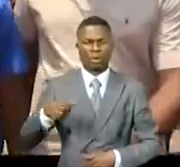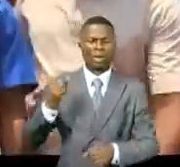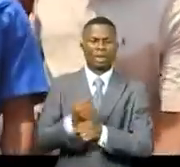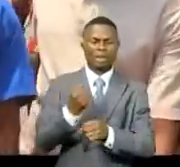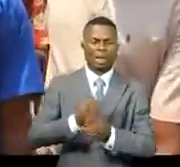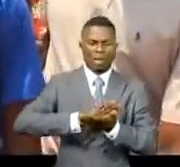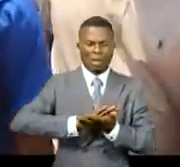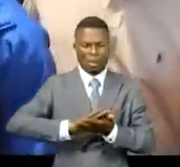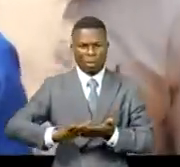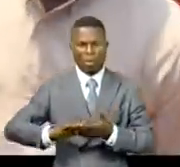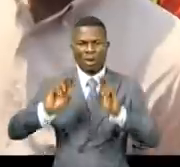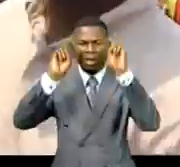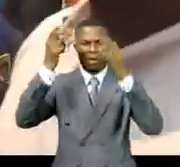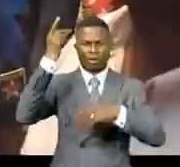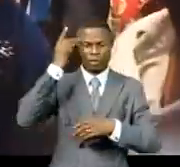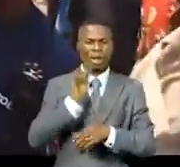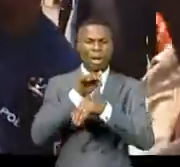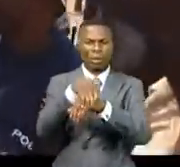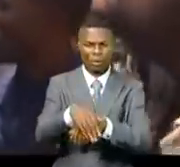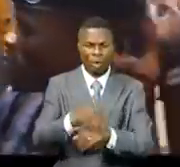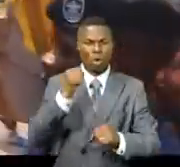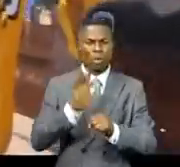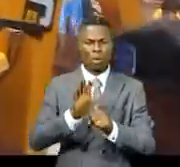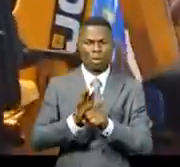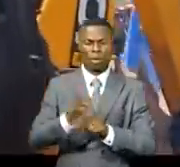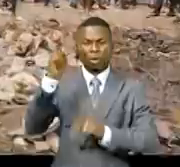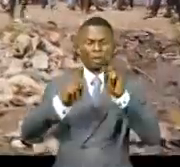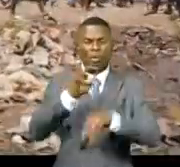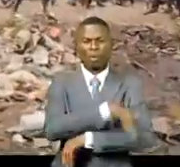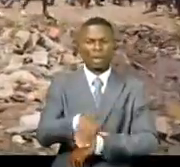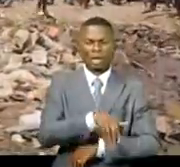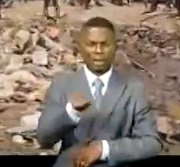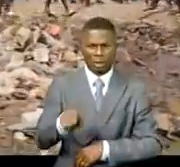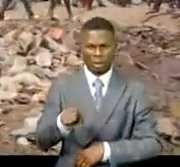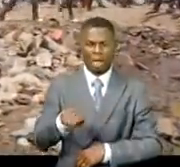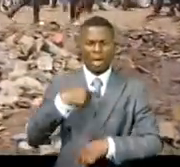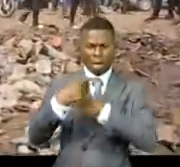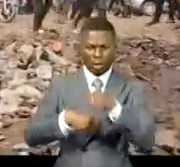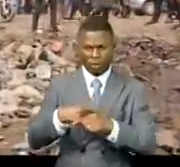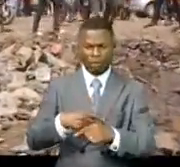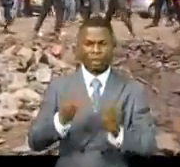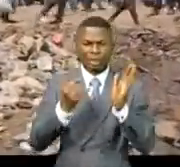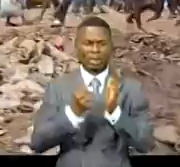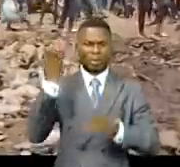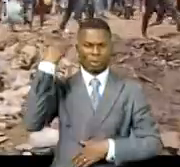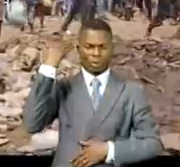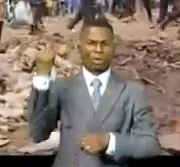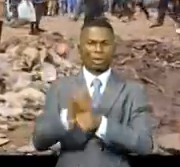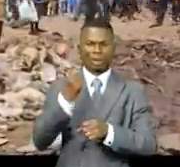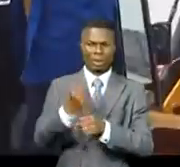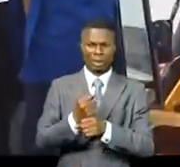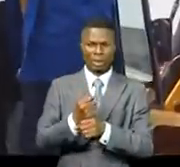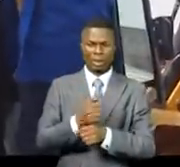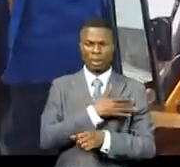Kinshasa, Raskin, et la participation active des habitants de cette municipalité, a lancé le week-end dernier l'opération